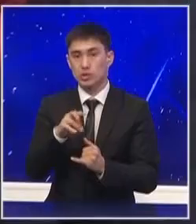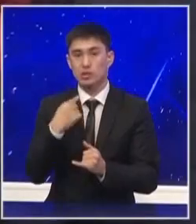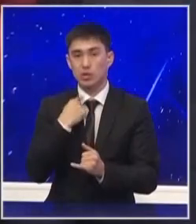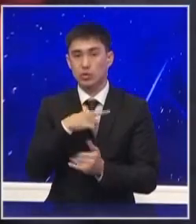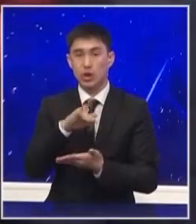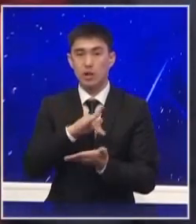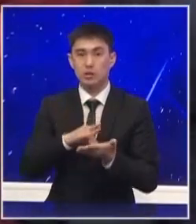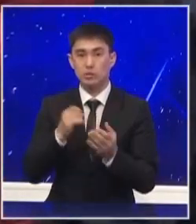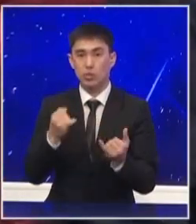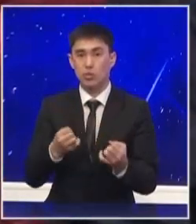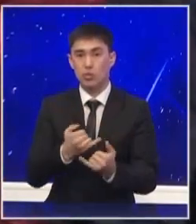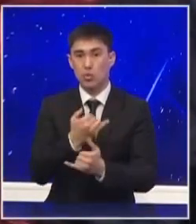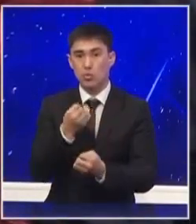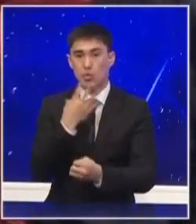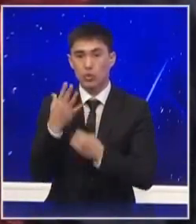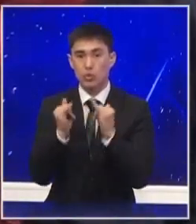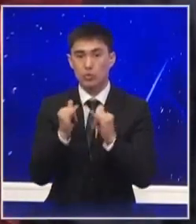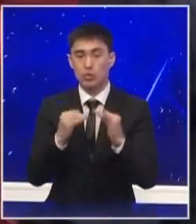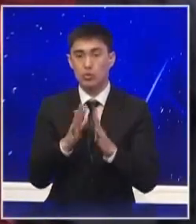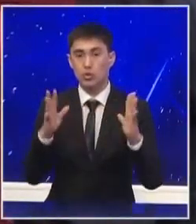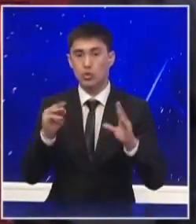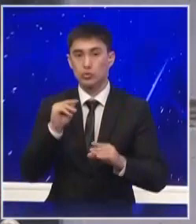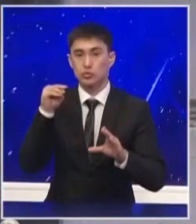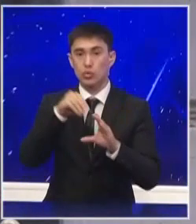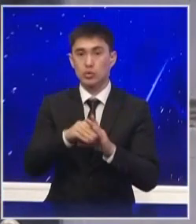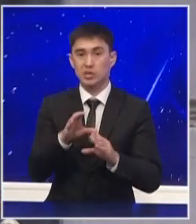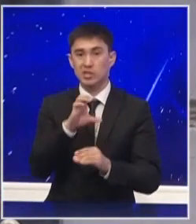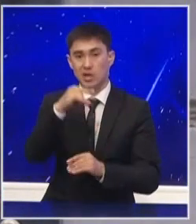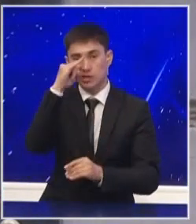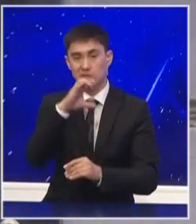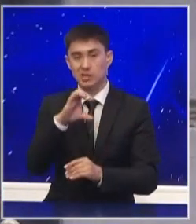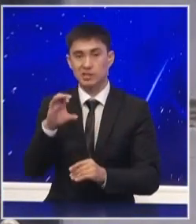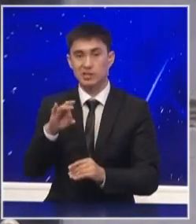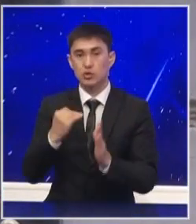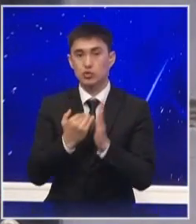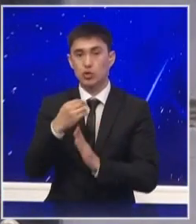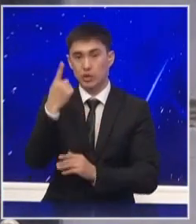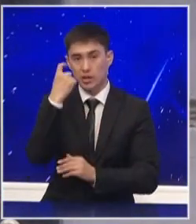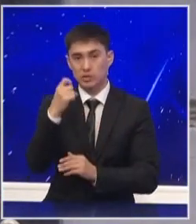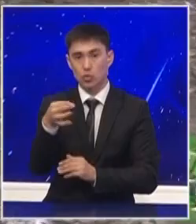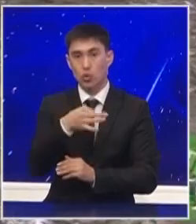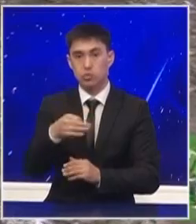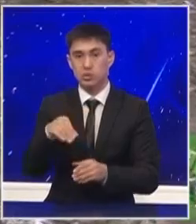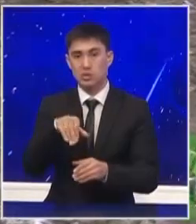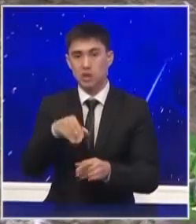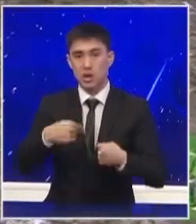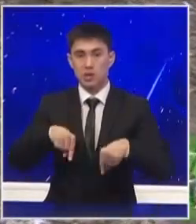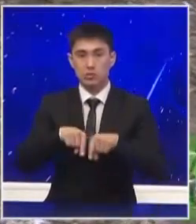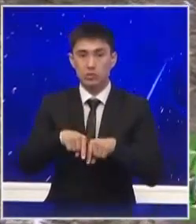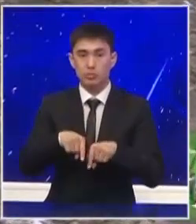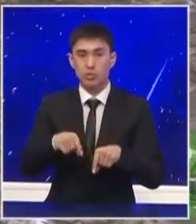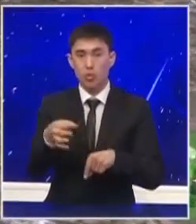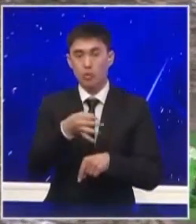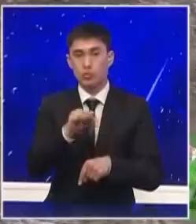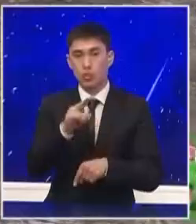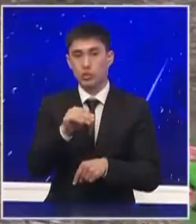Талдықорған қаласының көркеюіне орасан зор қосқан. Қазақ СССР жоғары кеңесінің және облыстық кәсіподақтар мен облыстық